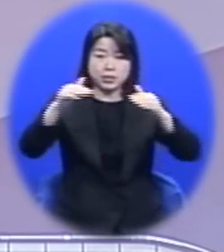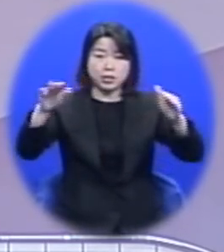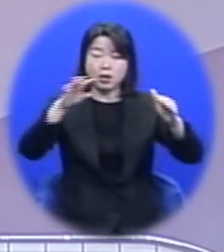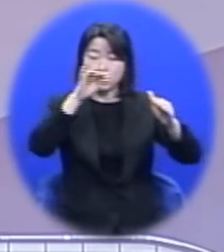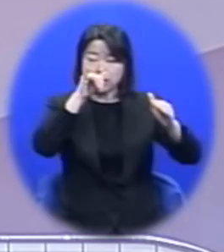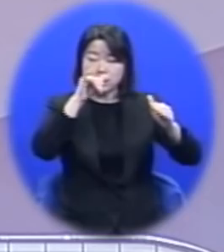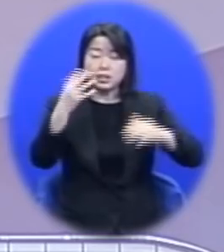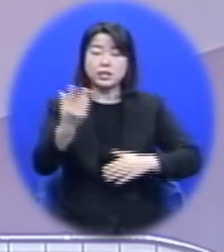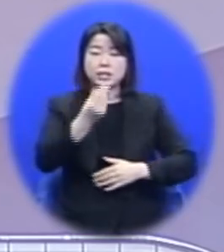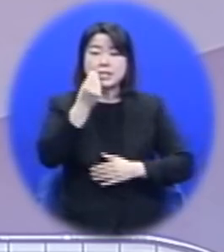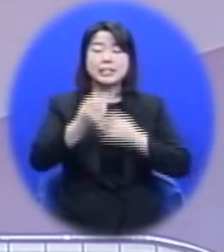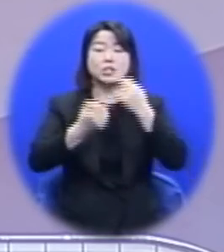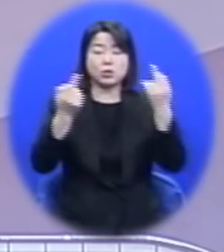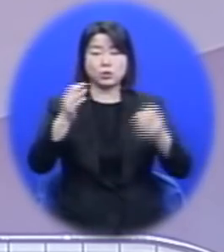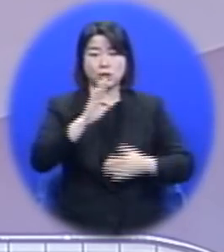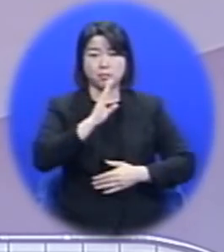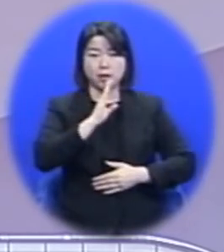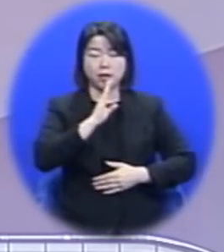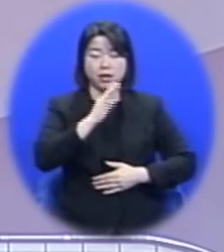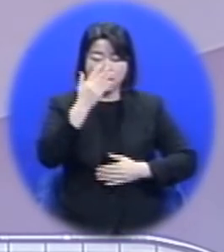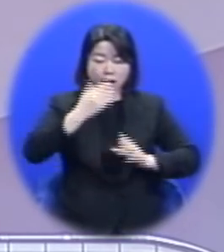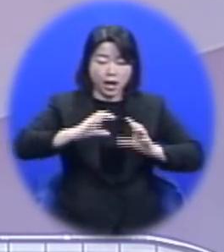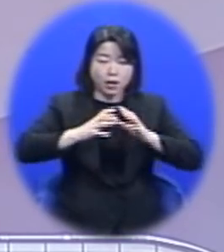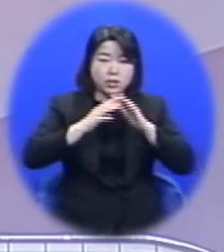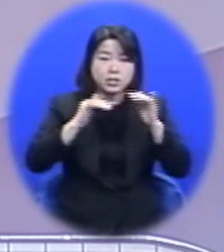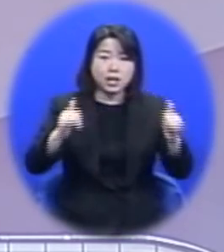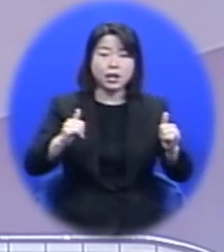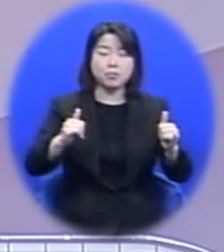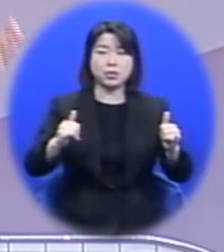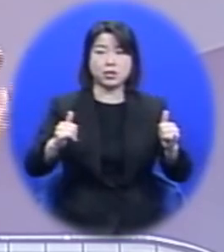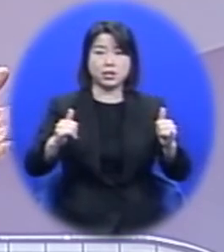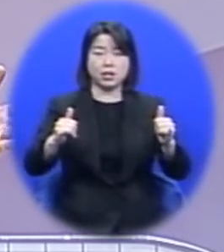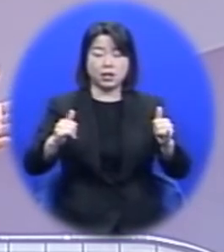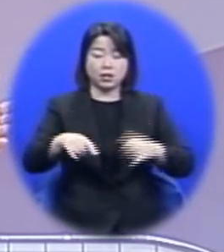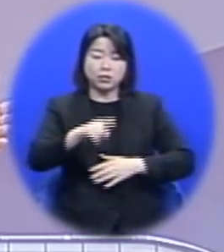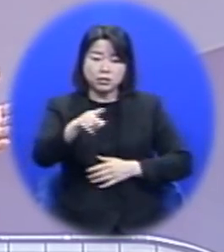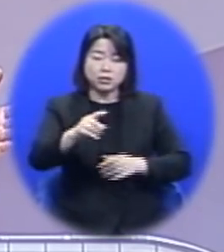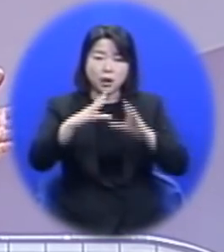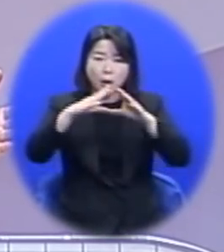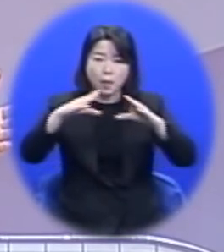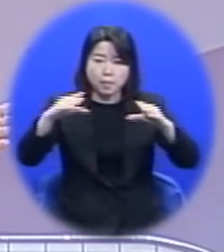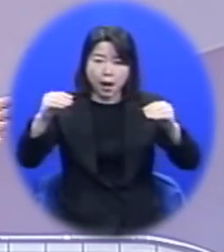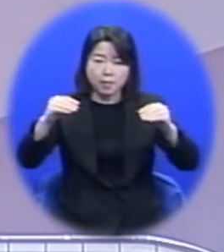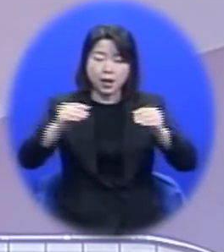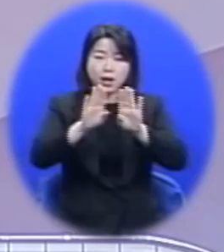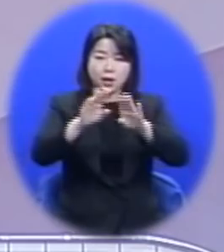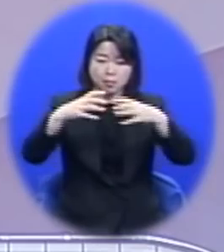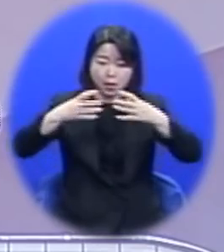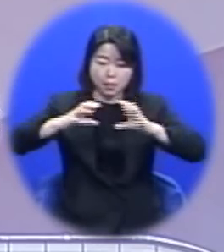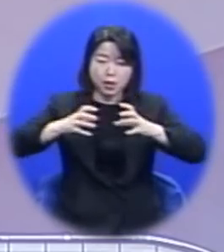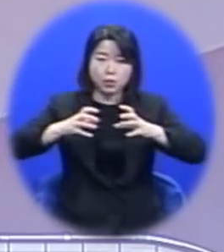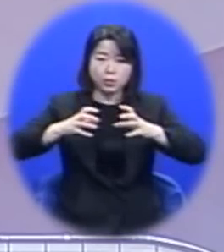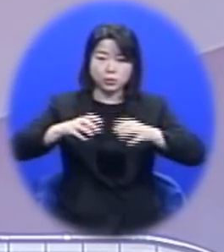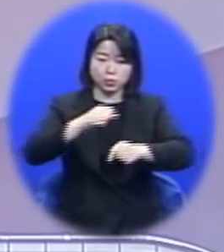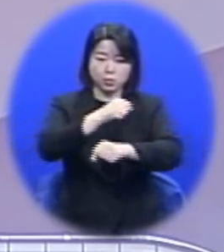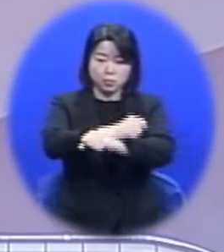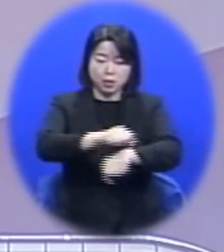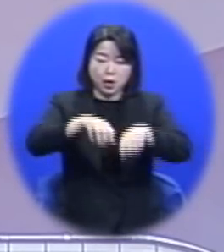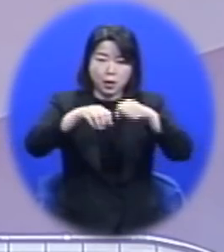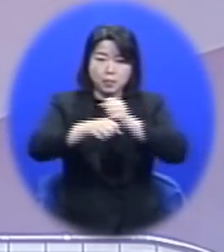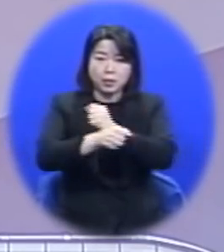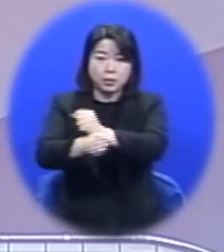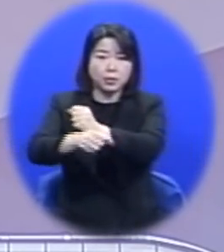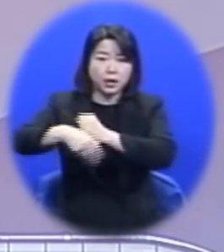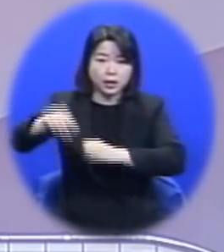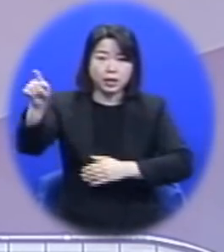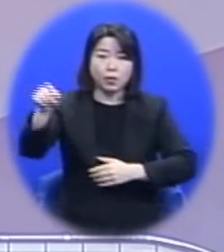이스라엘 백성들이 바벨론의 포로로 잡혀갔다가 그들이 예루살렘으로 돌아오게 됐을 때 그들이 꿈에 그리던 예루살렘을